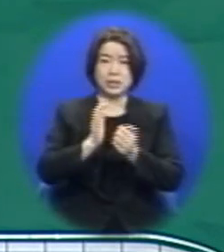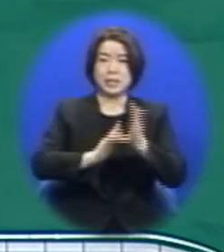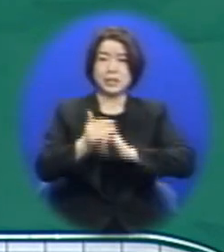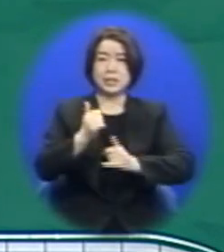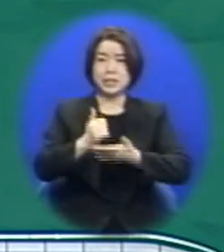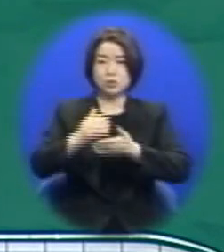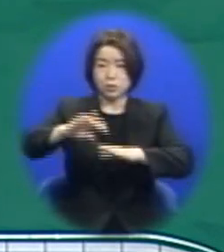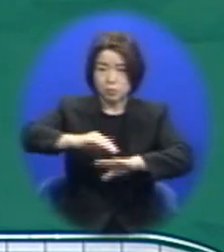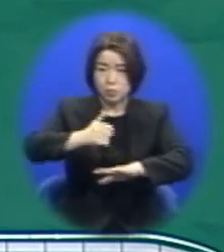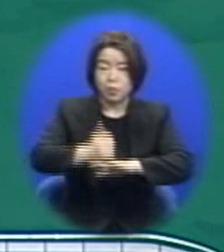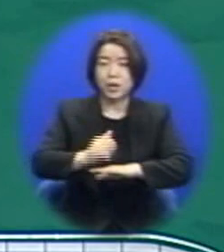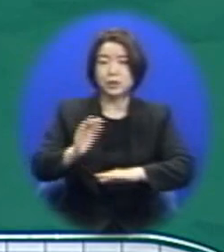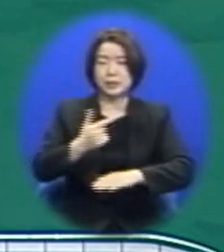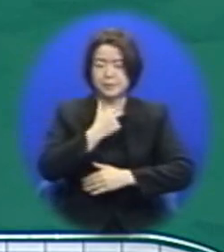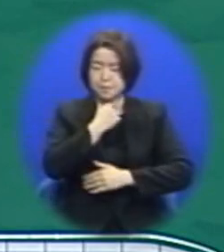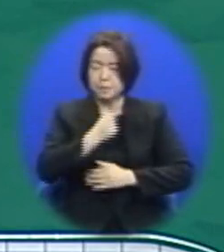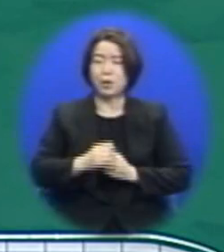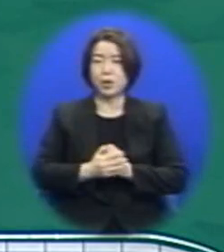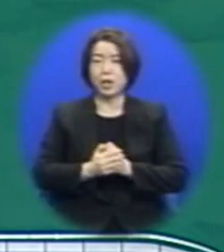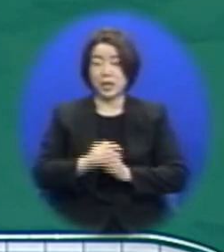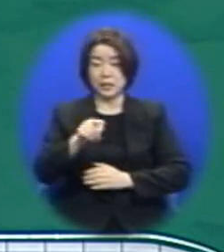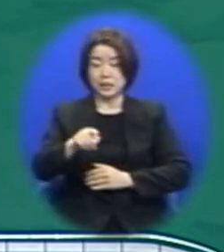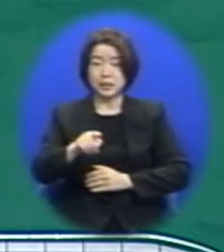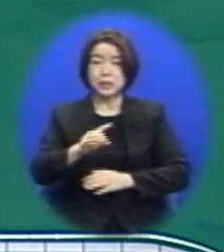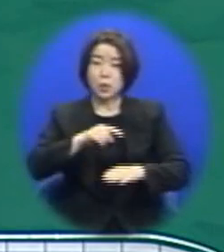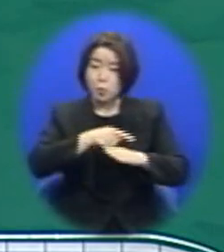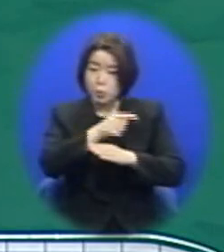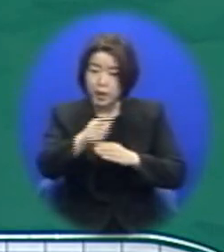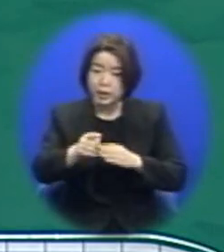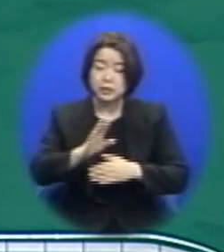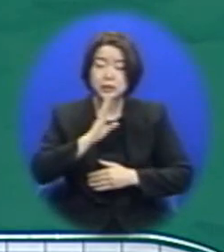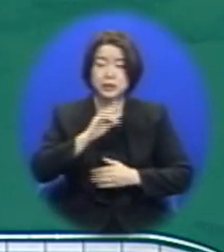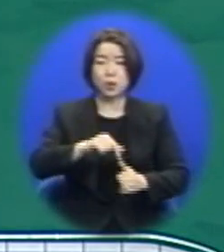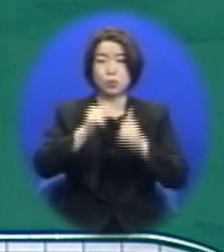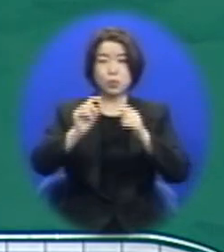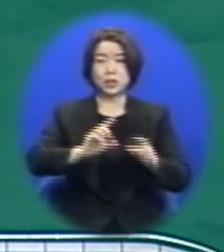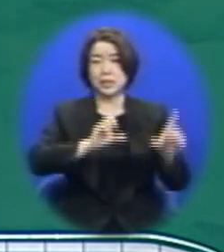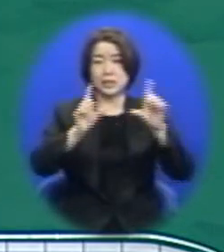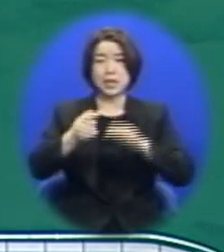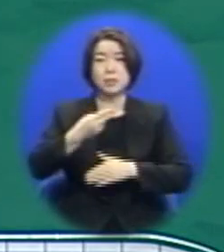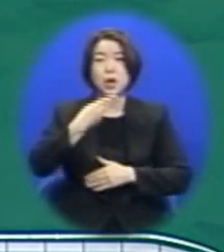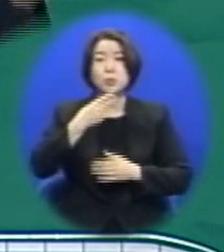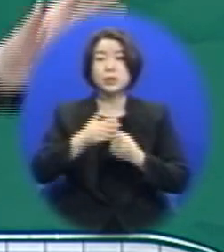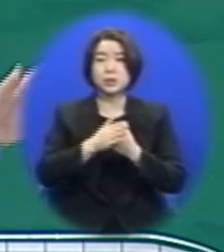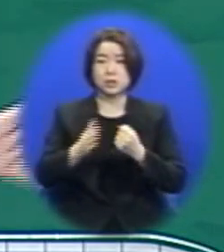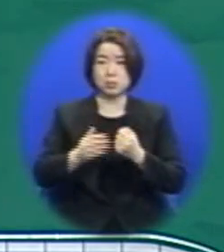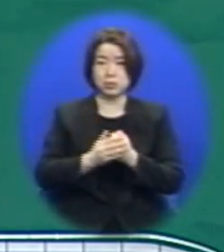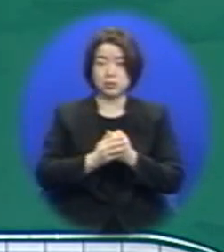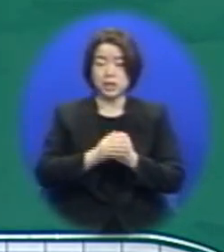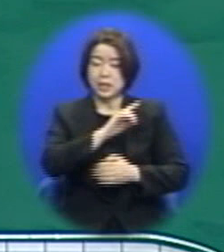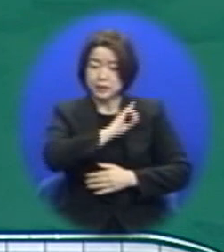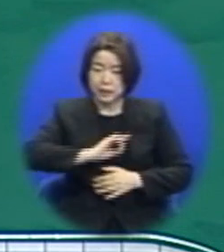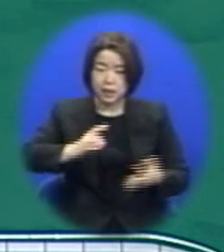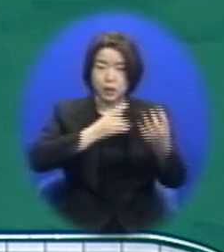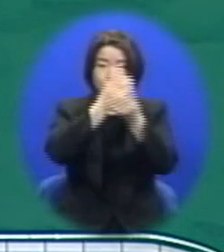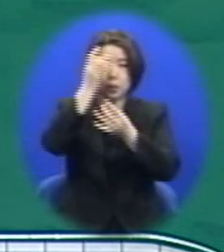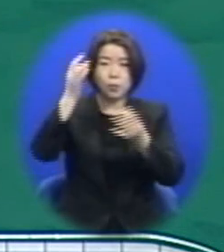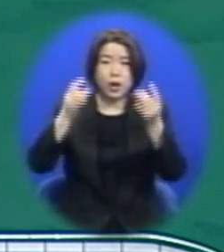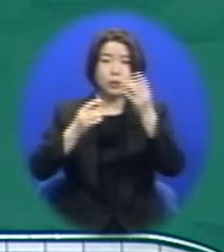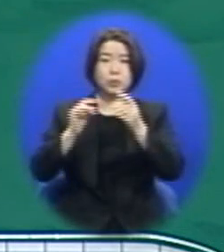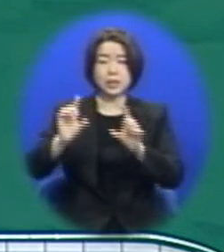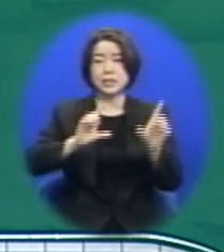갈망합니다. 왜냐하면 그것밖에는 진정한 구원의 삶이 없기 때문에 그리고 가장 황홀한 삶이기 때문에